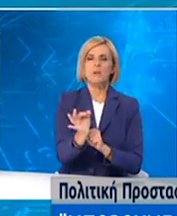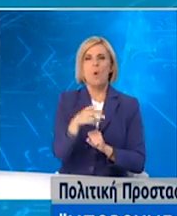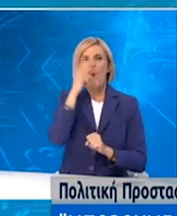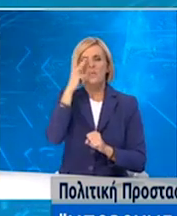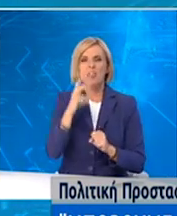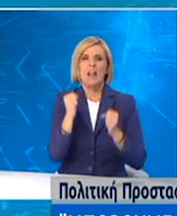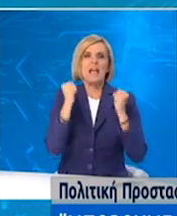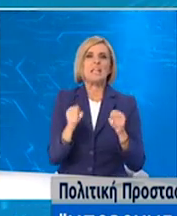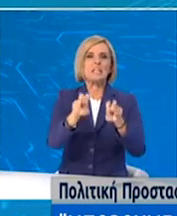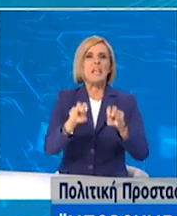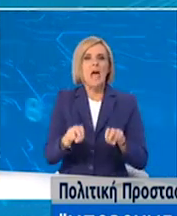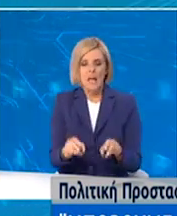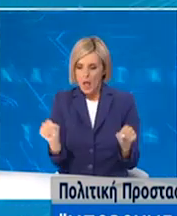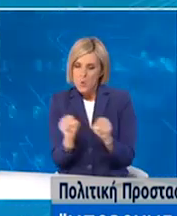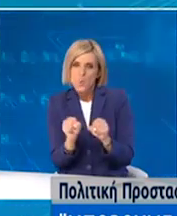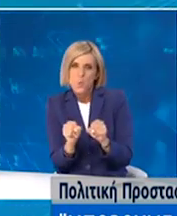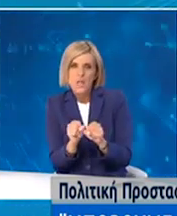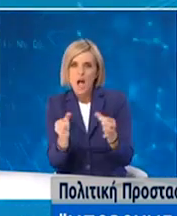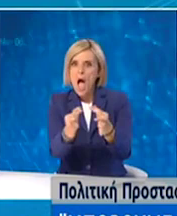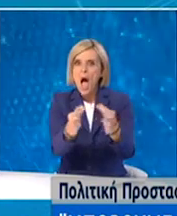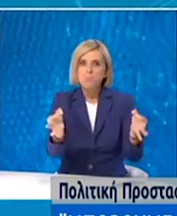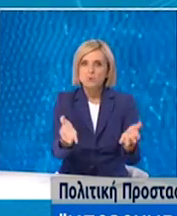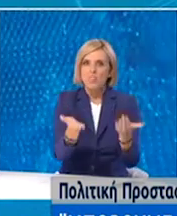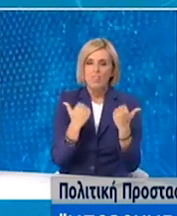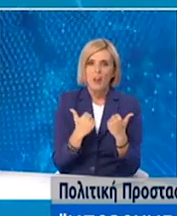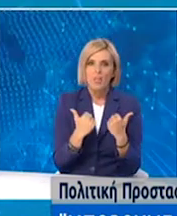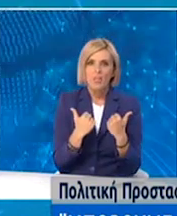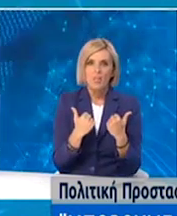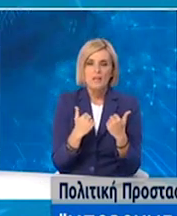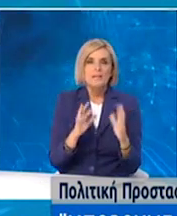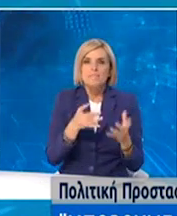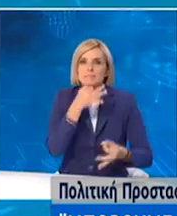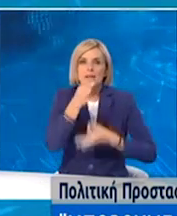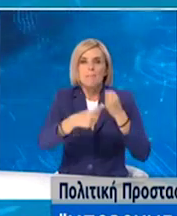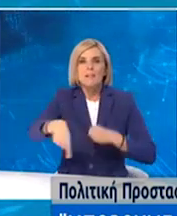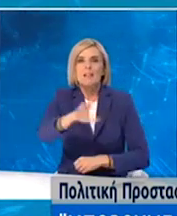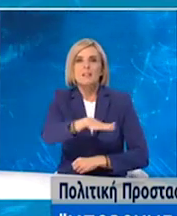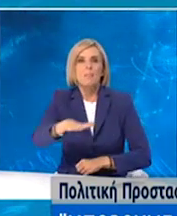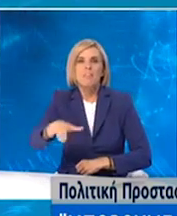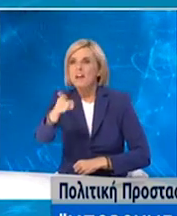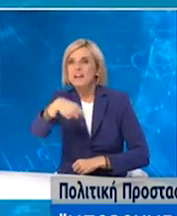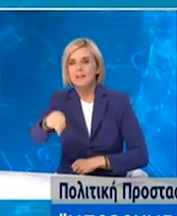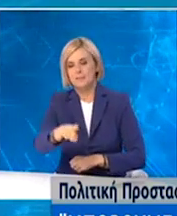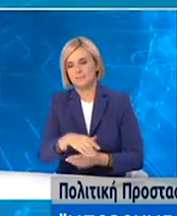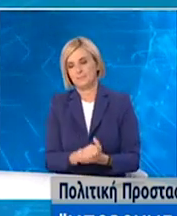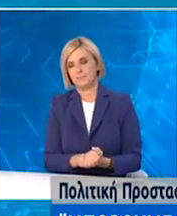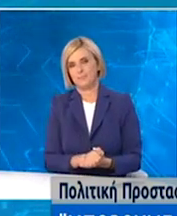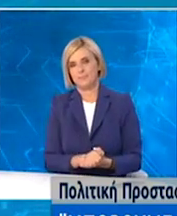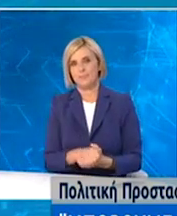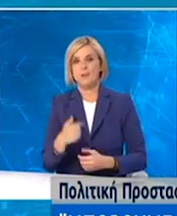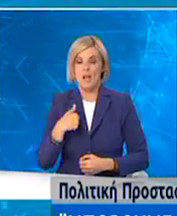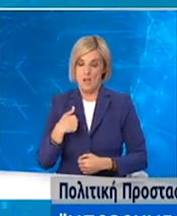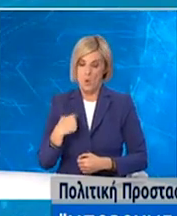καρέκλες, πέφτει ο ένας πάνω στον άλλον, συμπεριφέρονται όπως πριν. Τι έχετε να πείτε σε αυτά τα παιδιά? Καταρχήν προσωπικά νιώθω